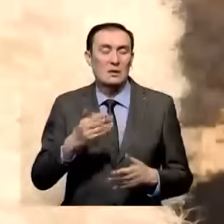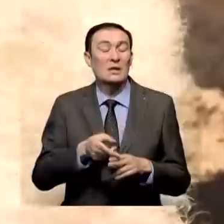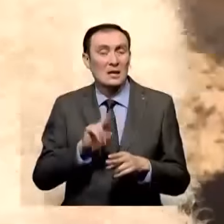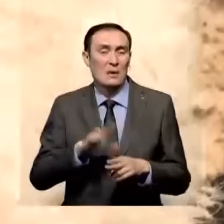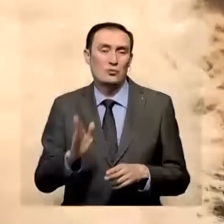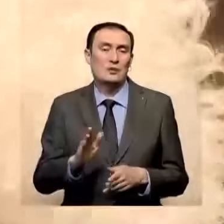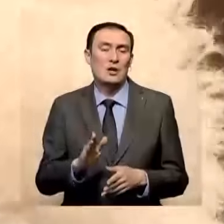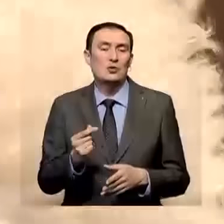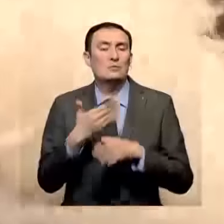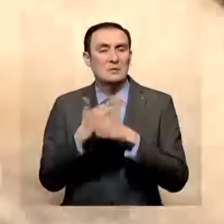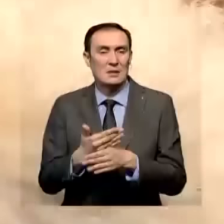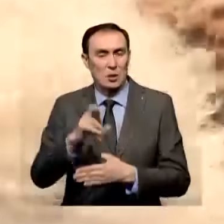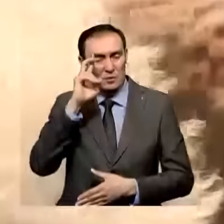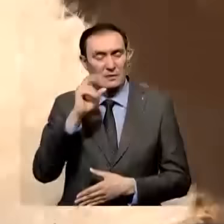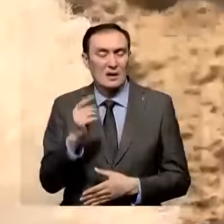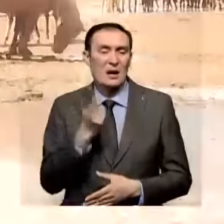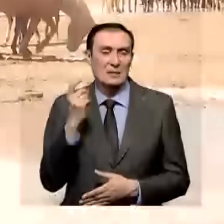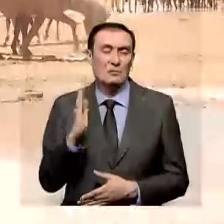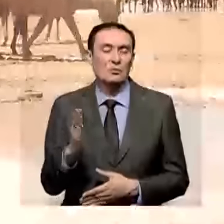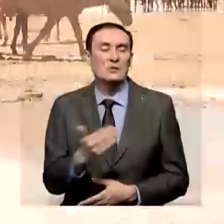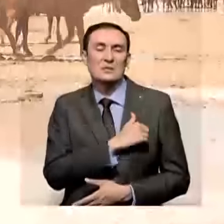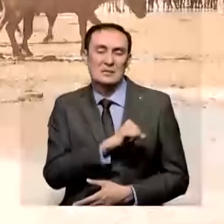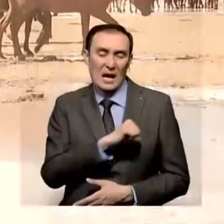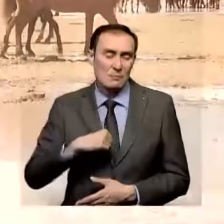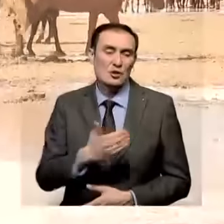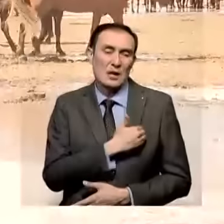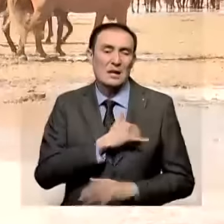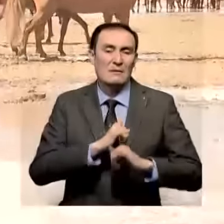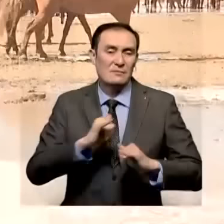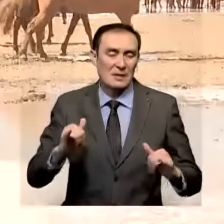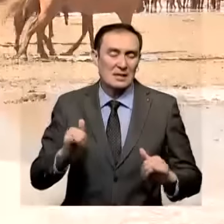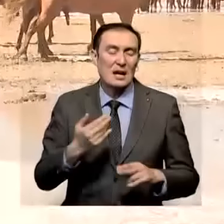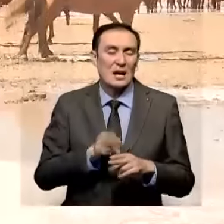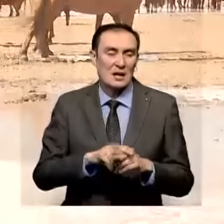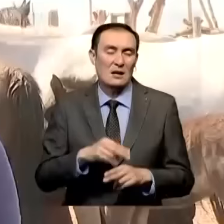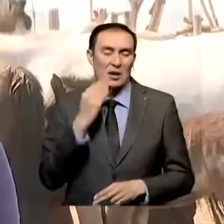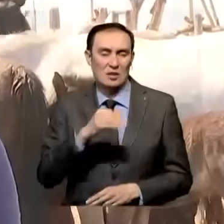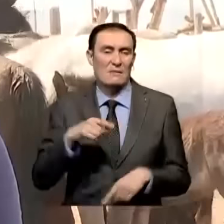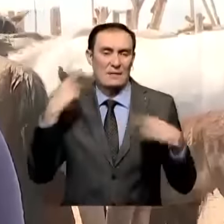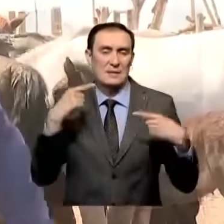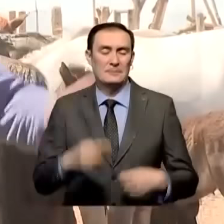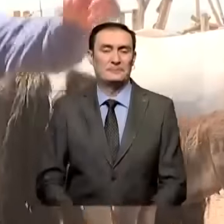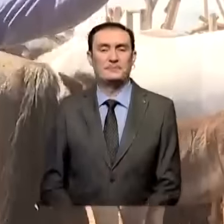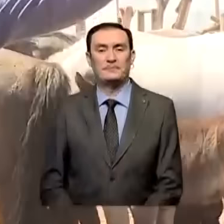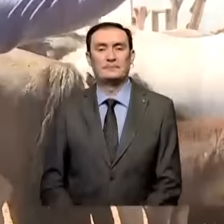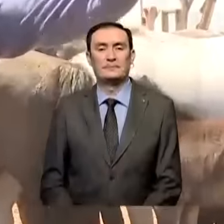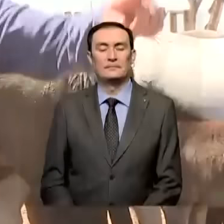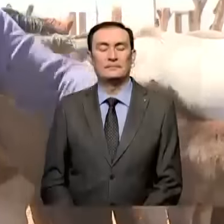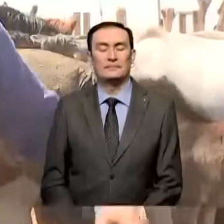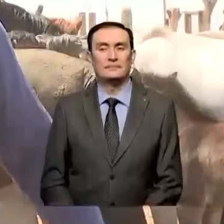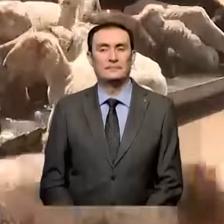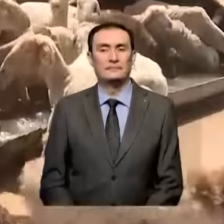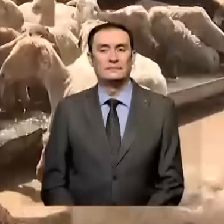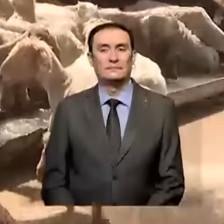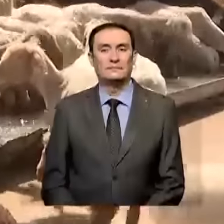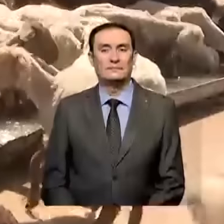случае полагается субсидия, и хозяйства будут заинтересованы в разведении овец этой исчезающей породы. Асиль Абдыкылыкова, Ардак